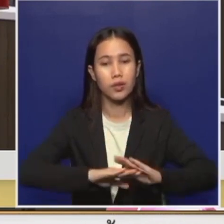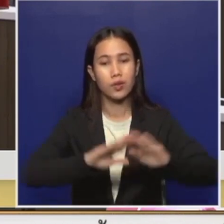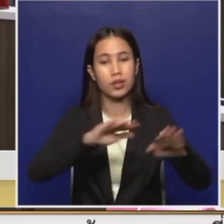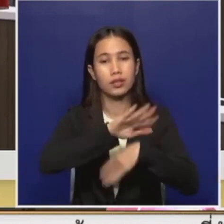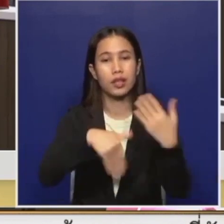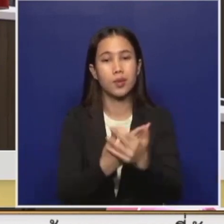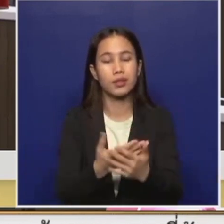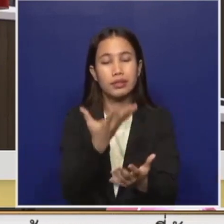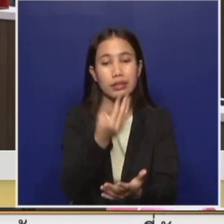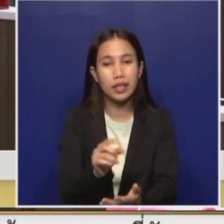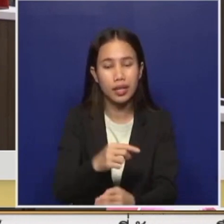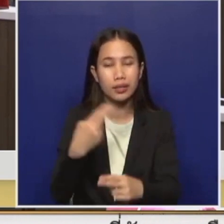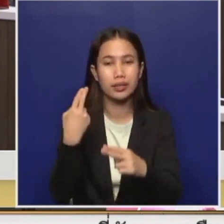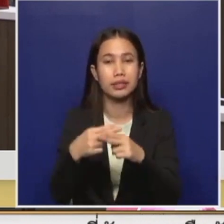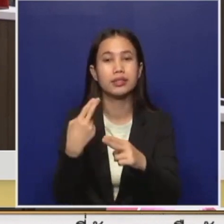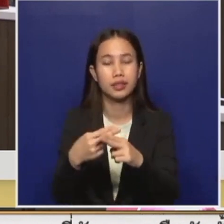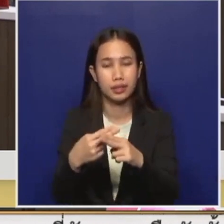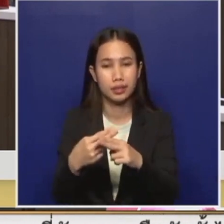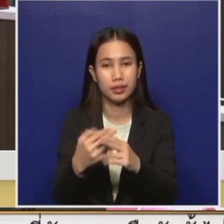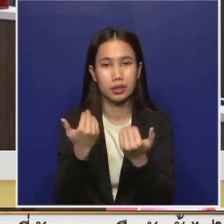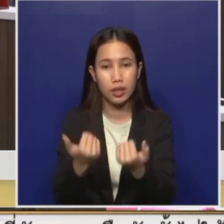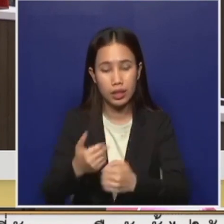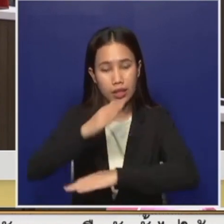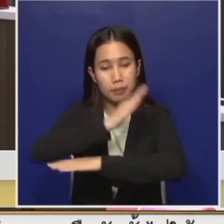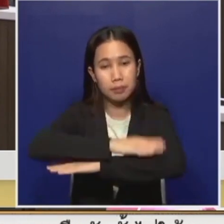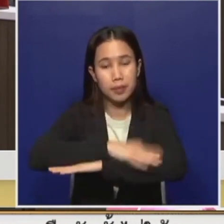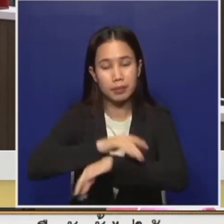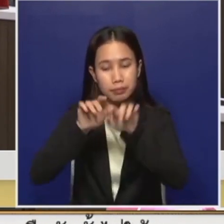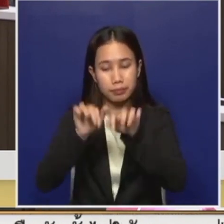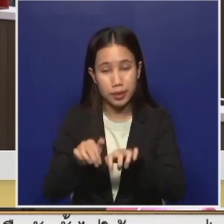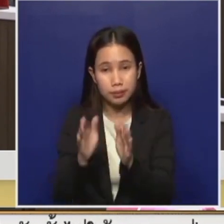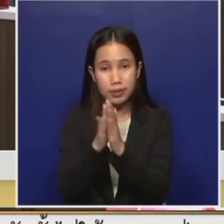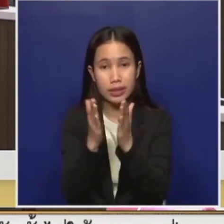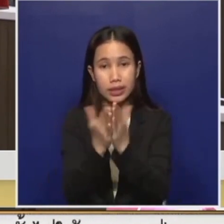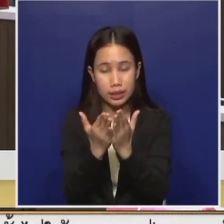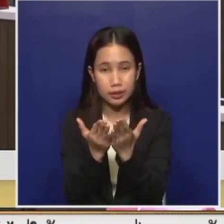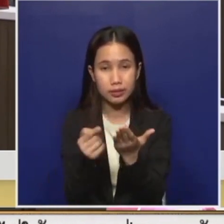เหลือแต่ชื่อครัขนาดนี้การพิพนั่สือ ที่เดิมเป็หน้าที่